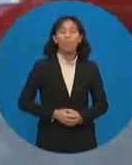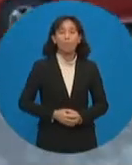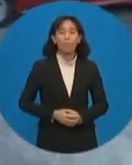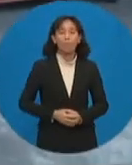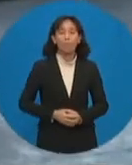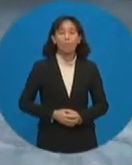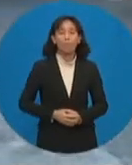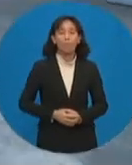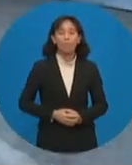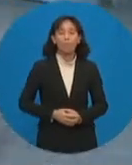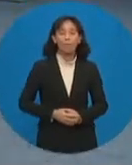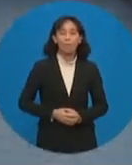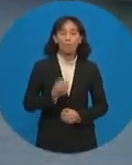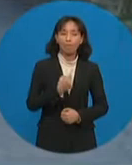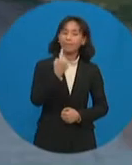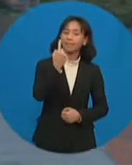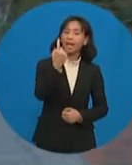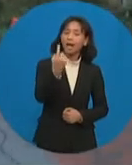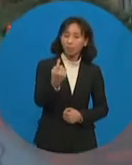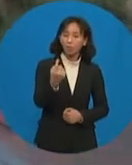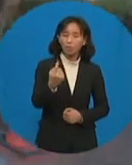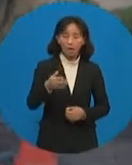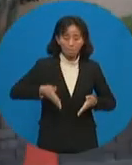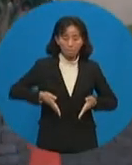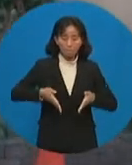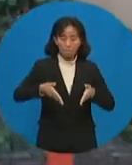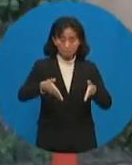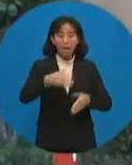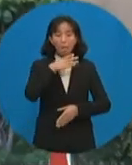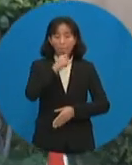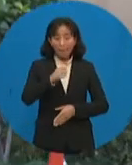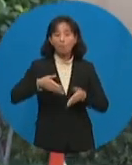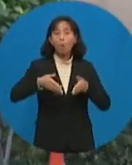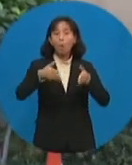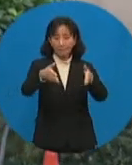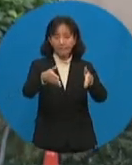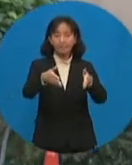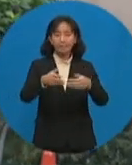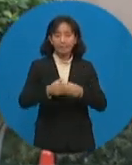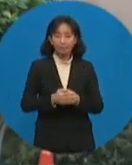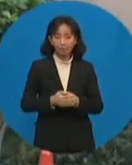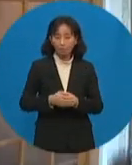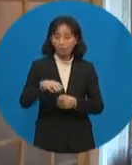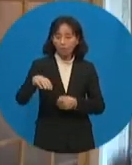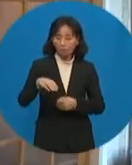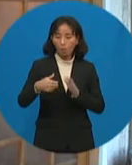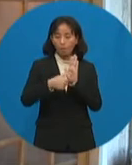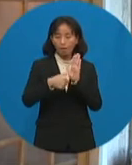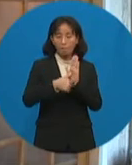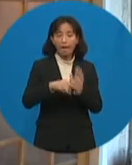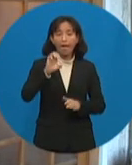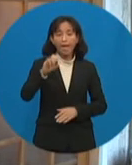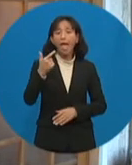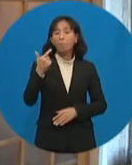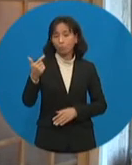とやってきたのは明治通り沿いにあるもんじゃお好み焼きの M さん。入り口の